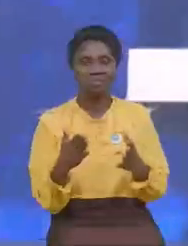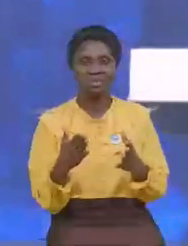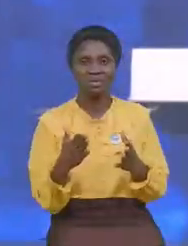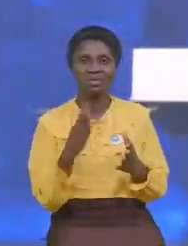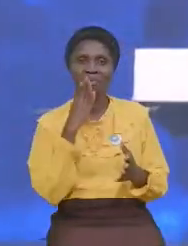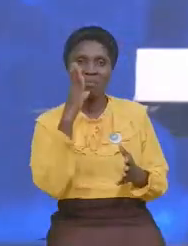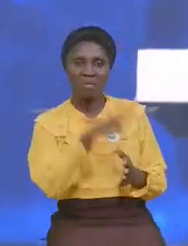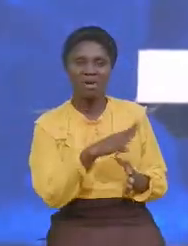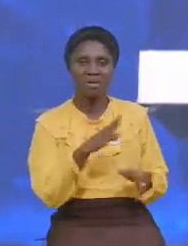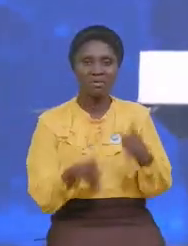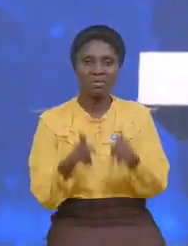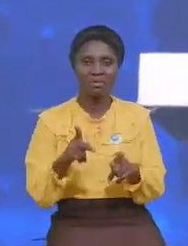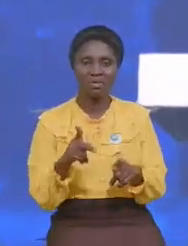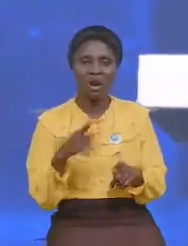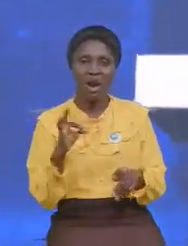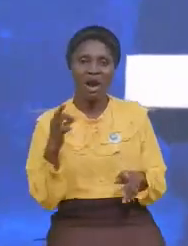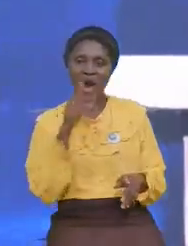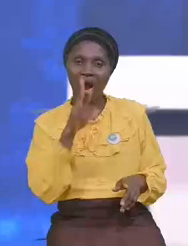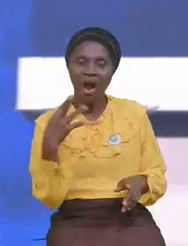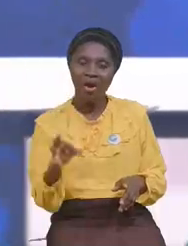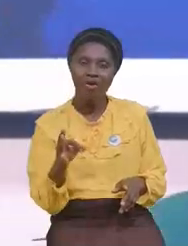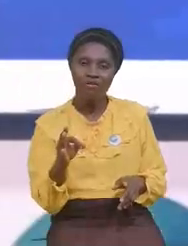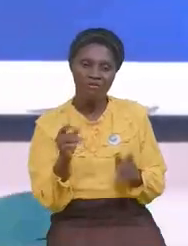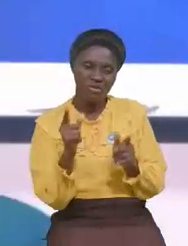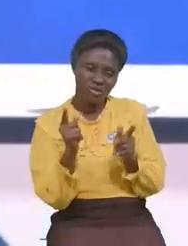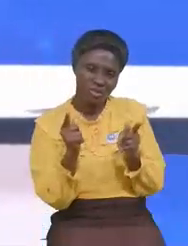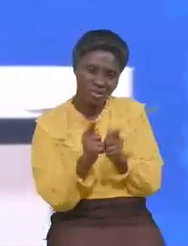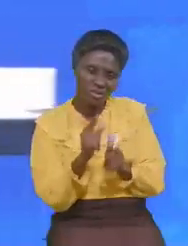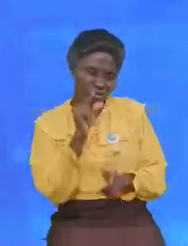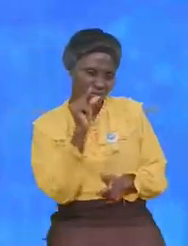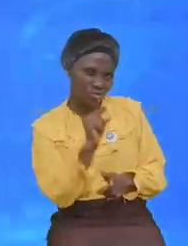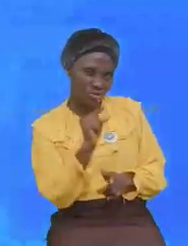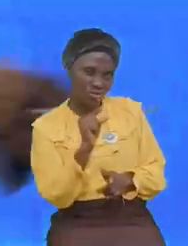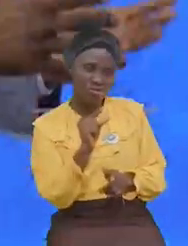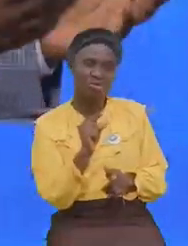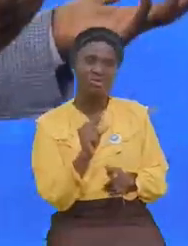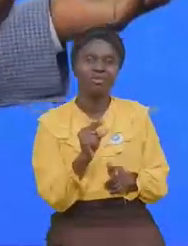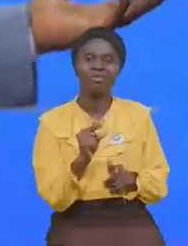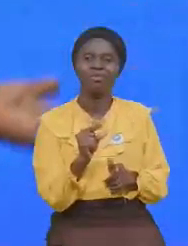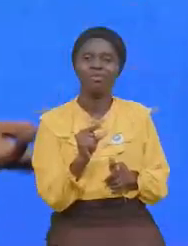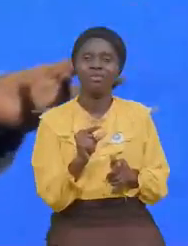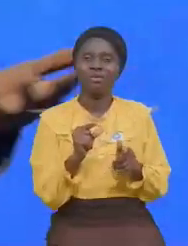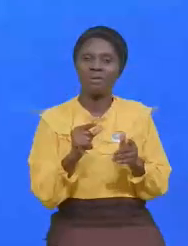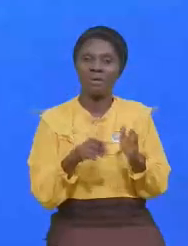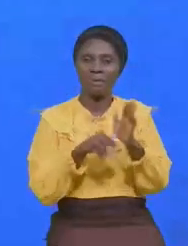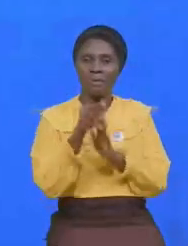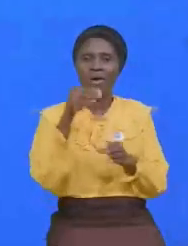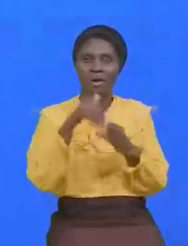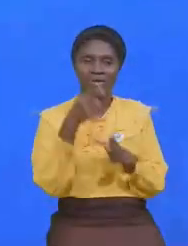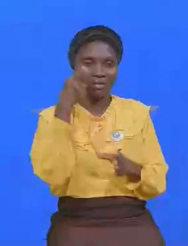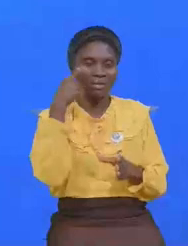Combien d'orgueilleux, des vantards qui ont de petites tailles devant Dieu?